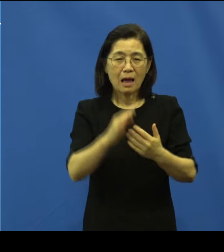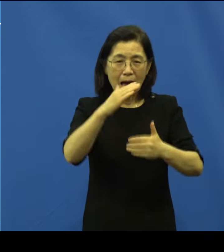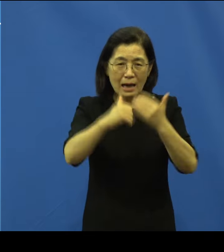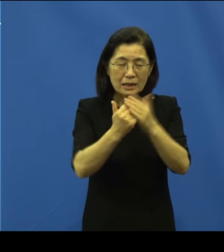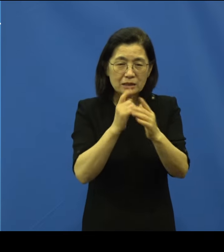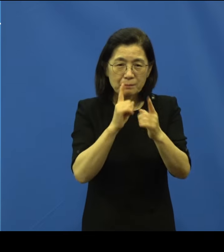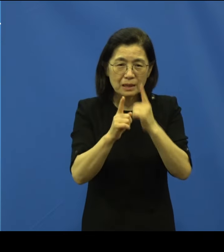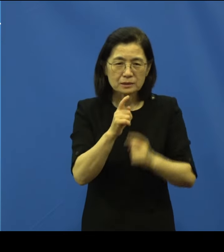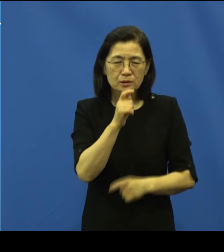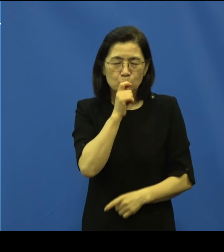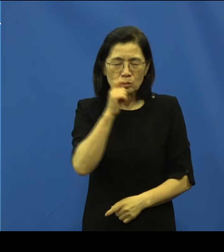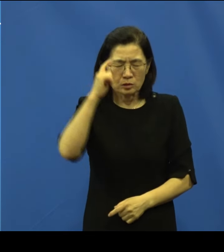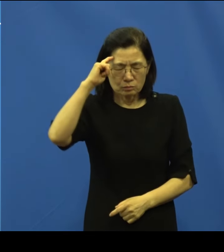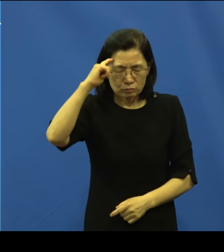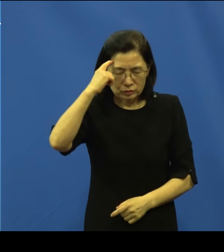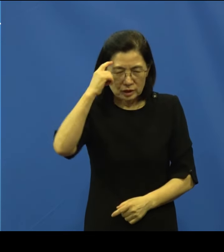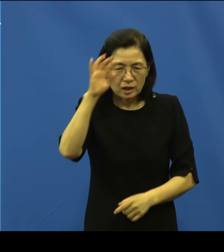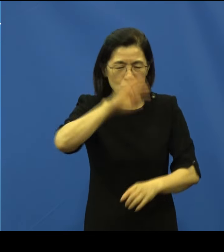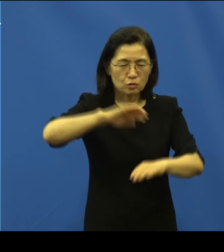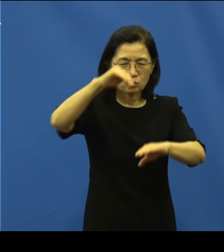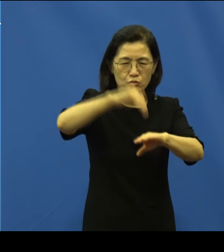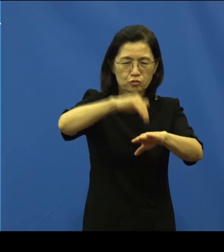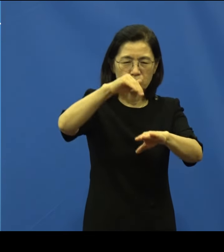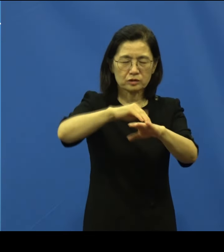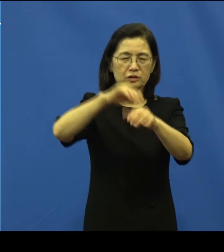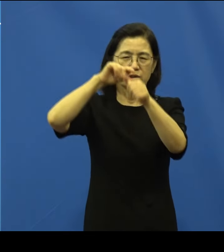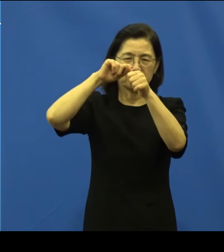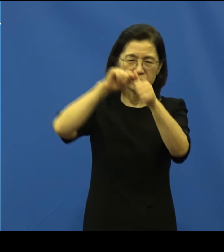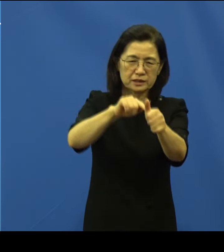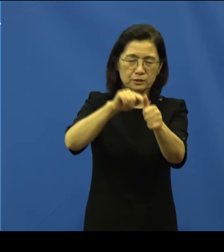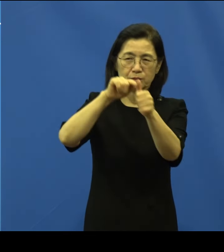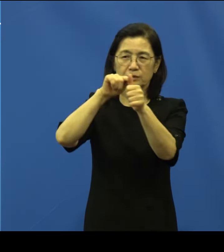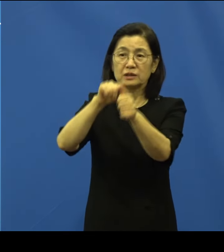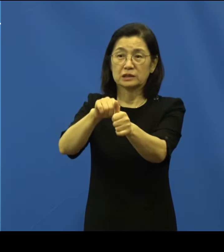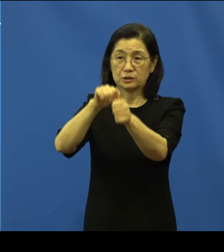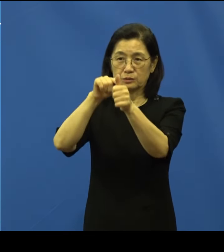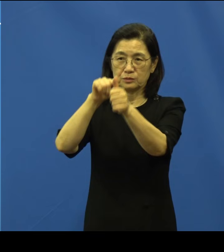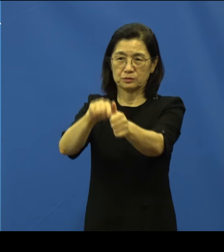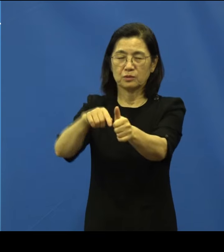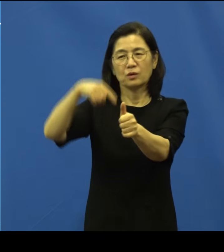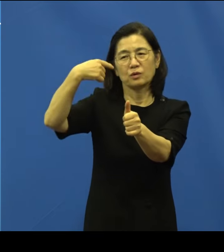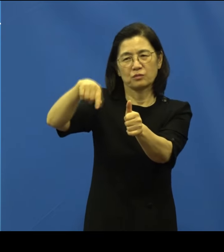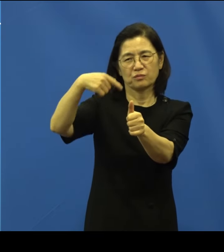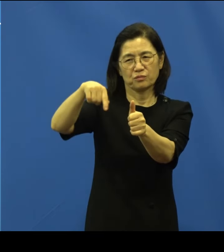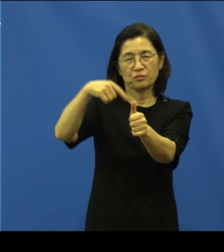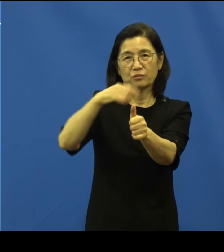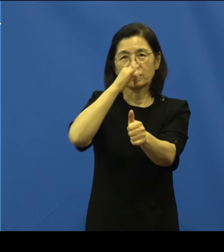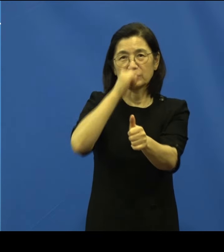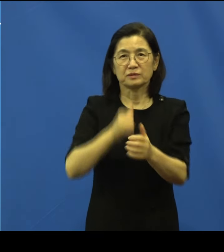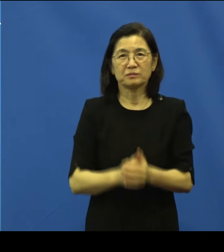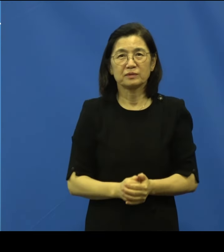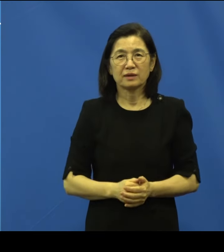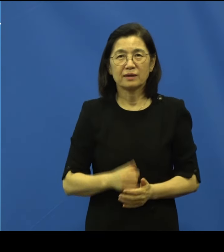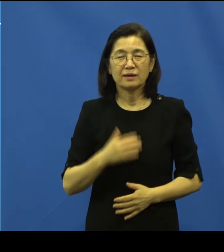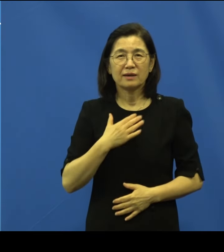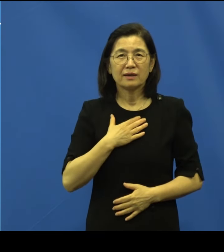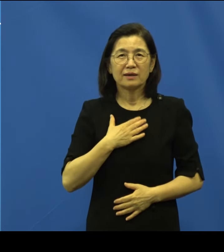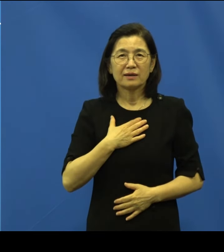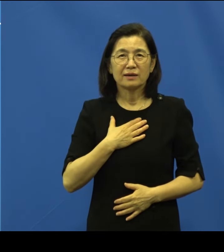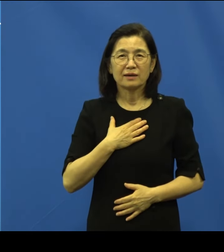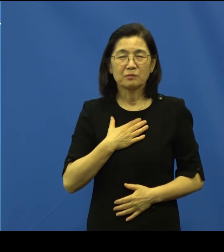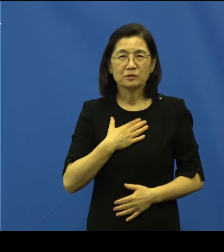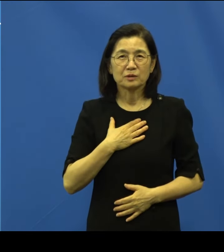시키고 말씀 묵상을 하게 하고 말씀 묵상 그룹을 만들고 막 그냥 큐티로, 그게 저보고 큐티 목사라고 그랬어요.